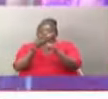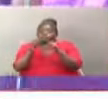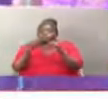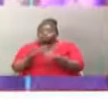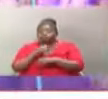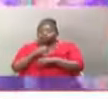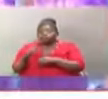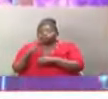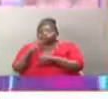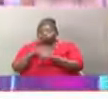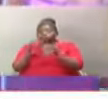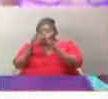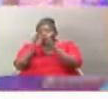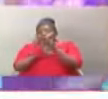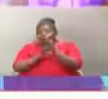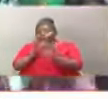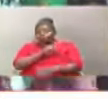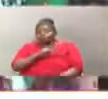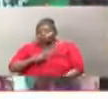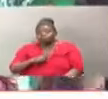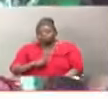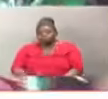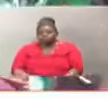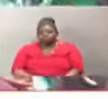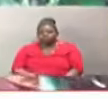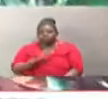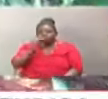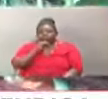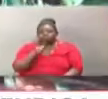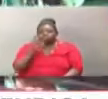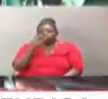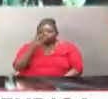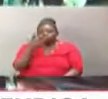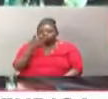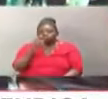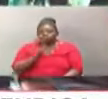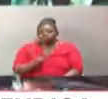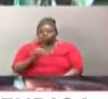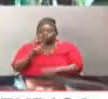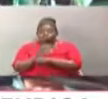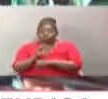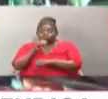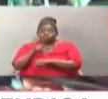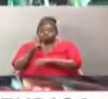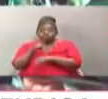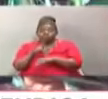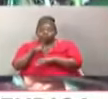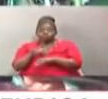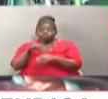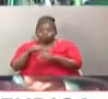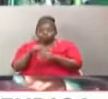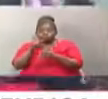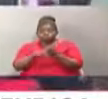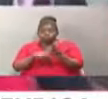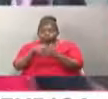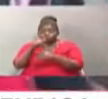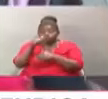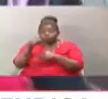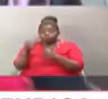nga batendereza. Bo abakadde 2-5 abasabira mu kanisa ya St. Peter's mu kibuga Iganga